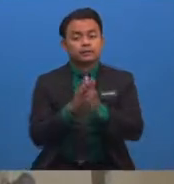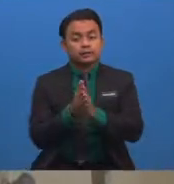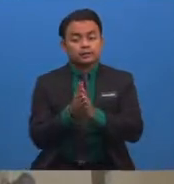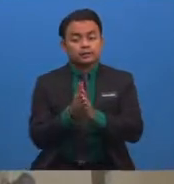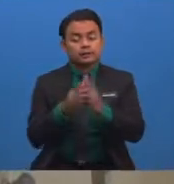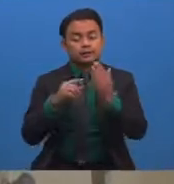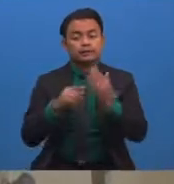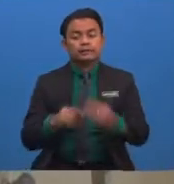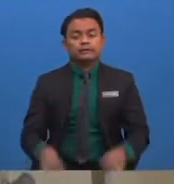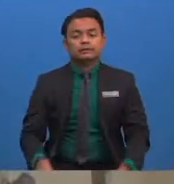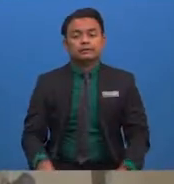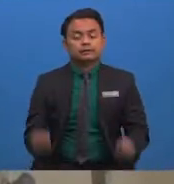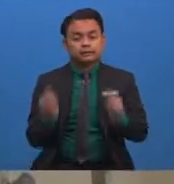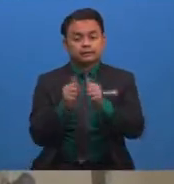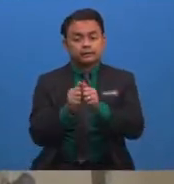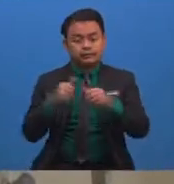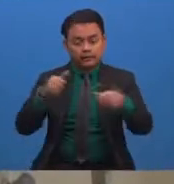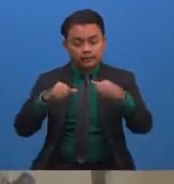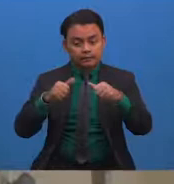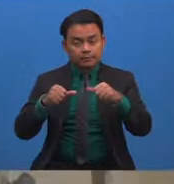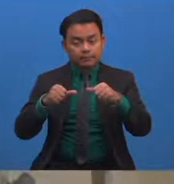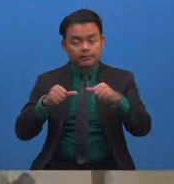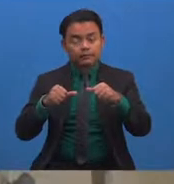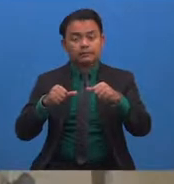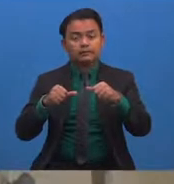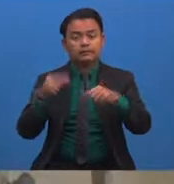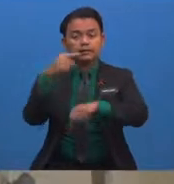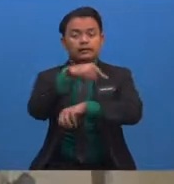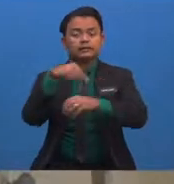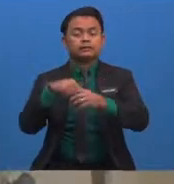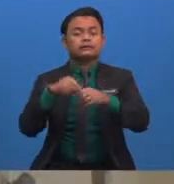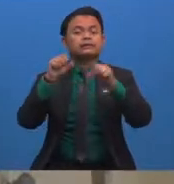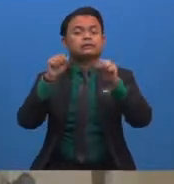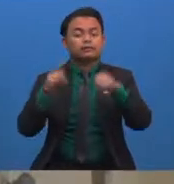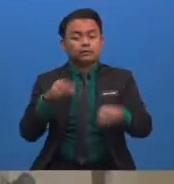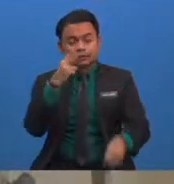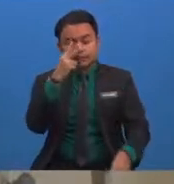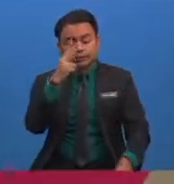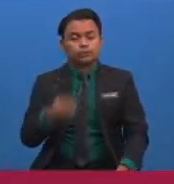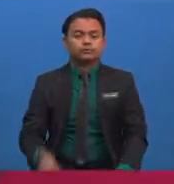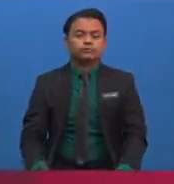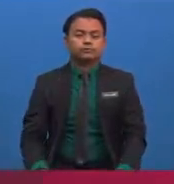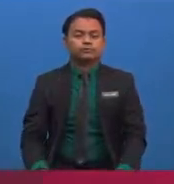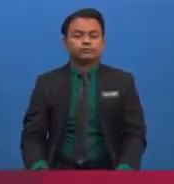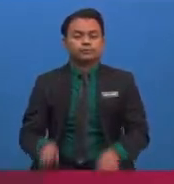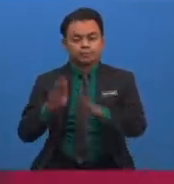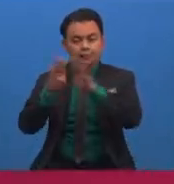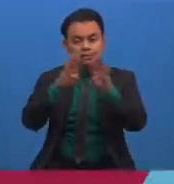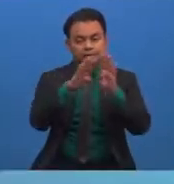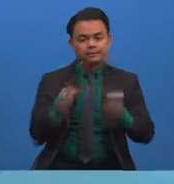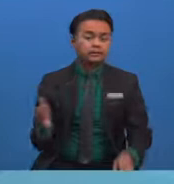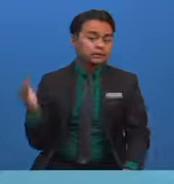kamu akan dapat lihat dengan lebih jelas perbezaannya. Oleh itu, jom kita mula masak pecal.